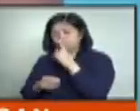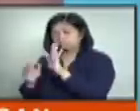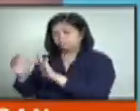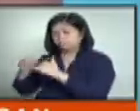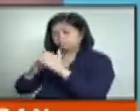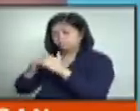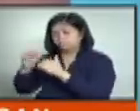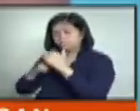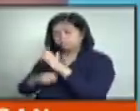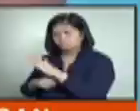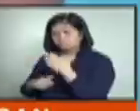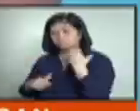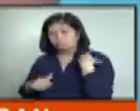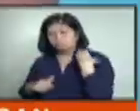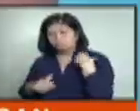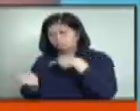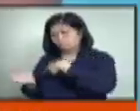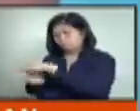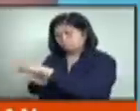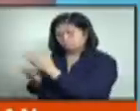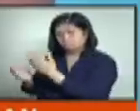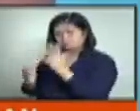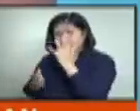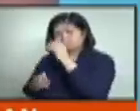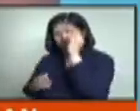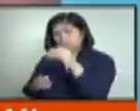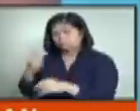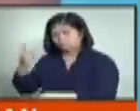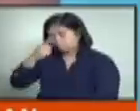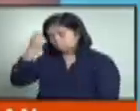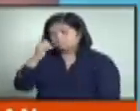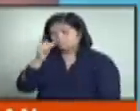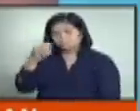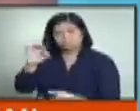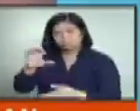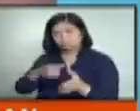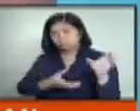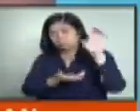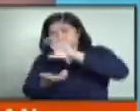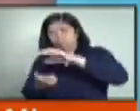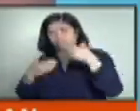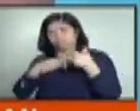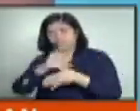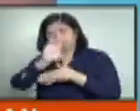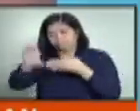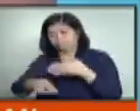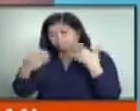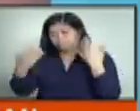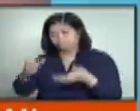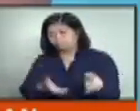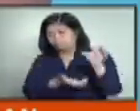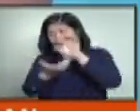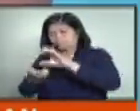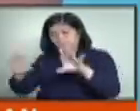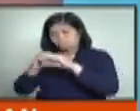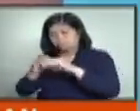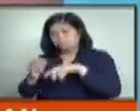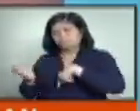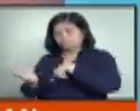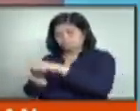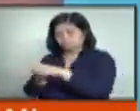ko, boss, bayaran natin ng 50% lang siya kasi wala pang buhos. So sabi ko, sige, pag nabuhusan, saka natin bayaran